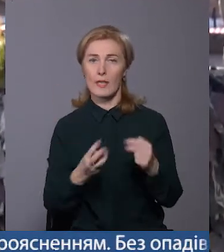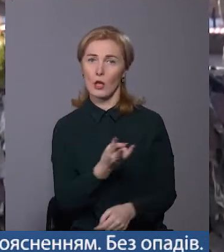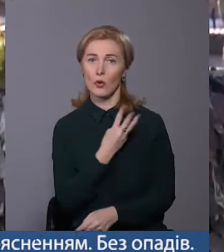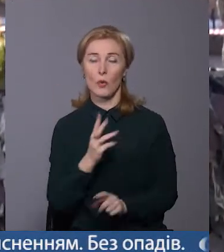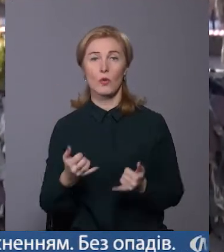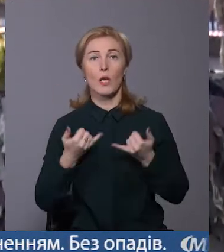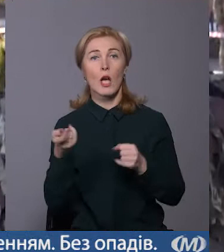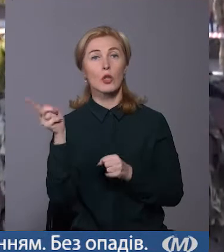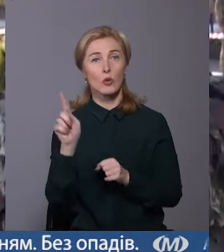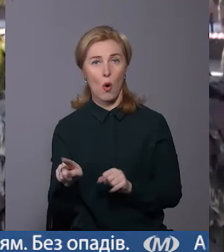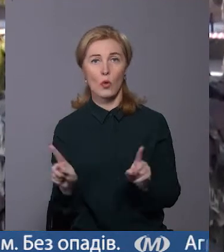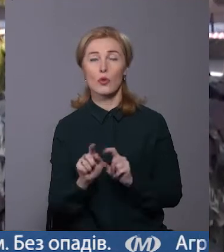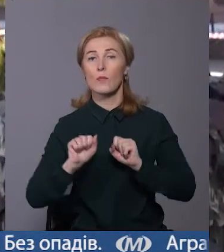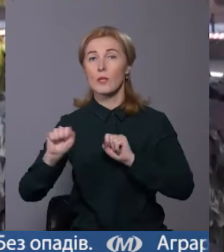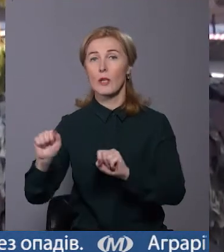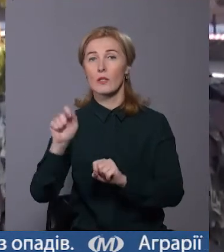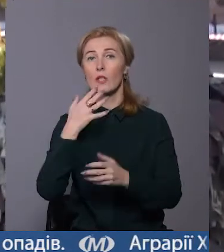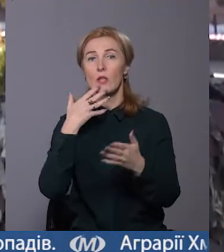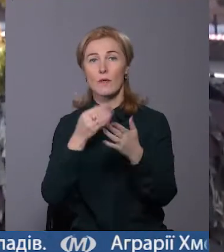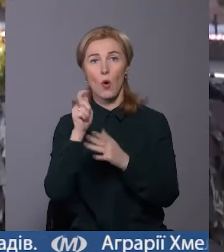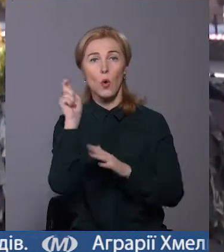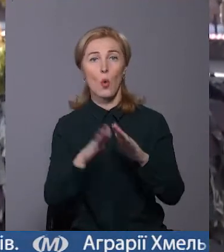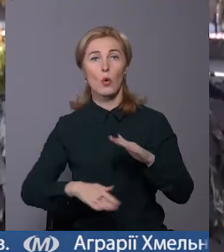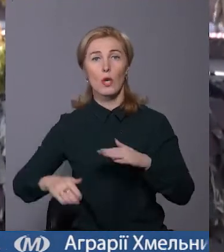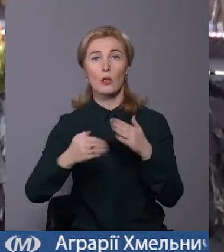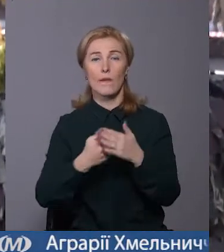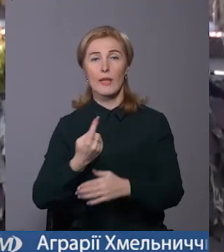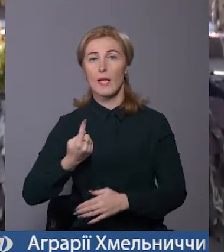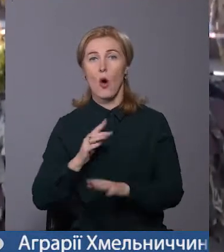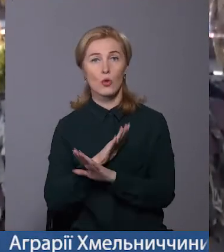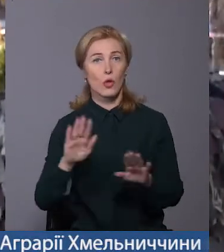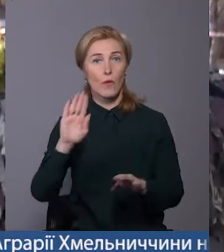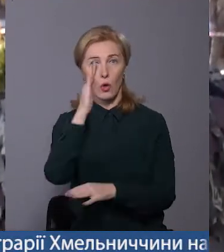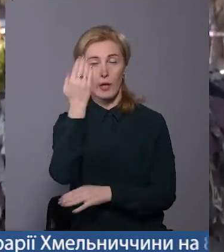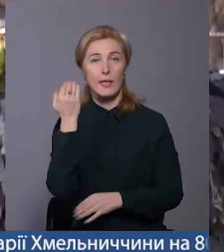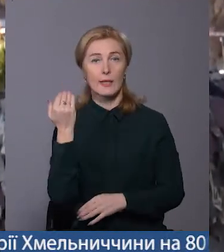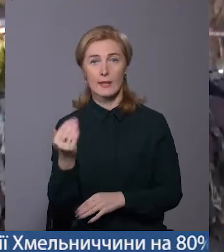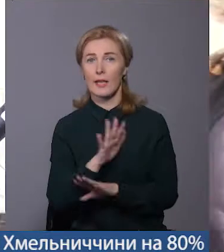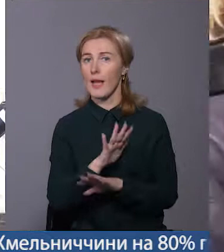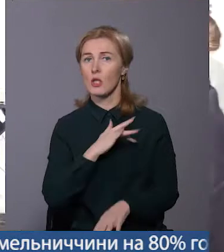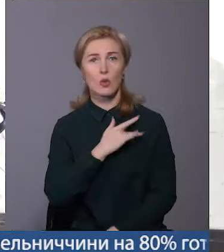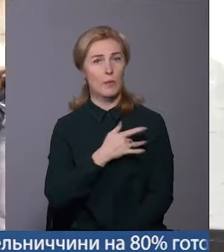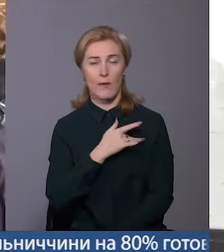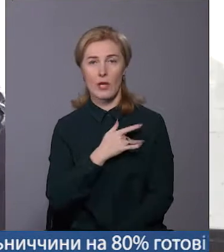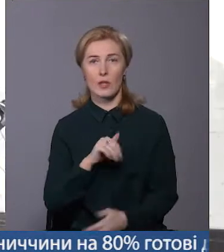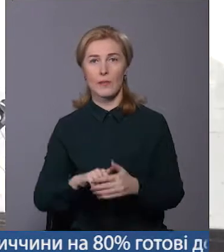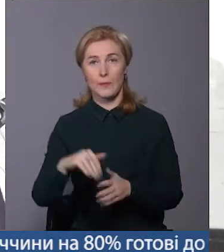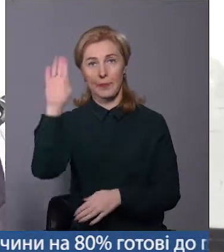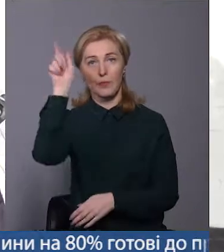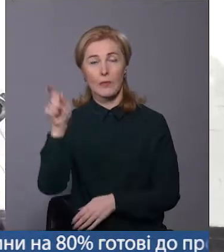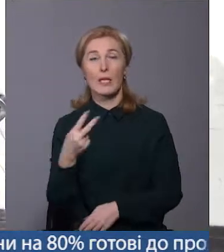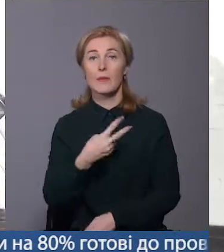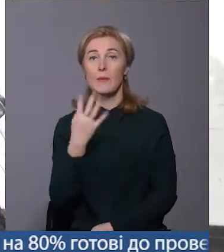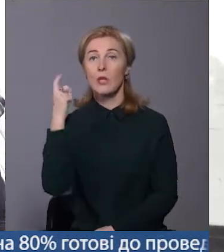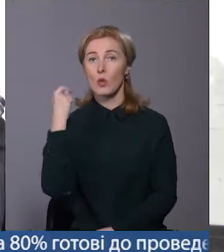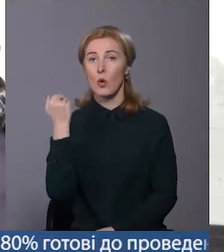щоб захистити свою країну від скажімо, неочікуваних ворогів, ти не сумніваєшся. Костянтину 25, і